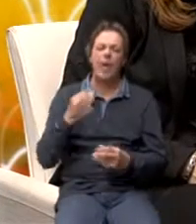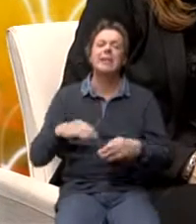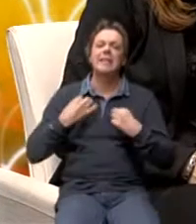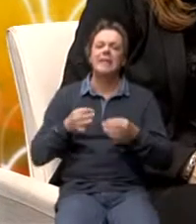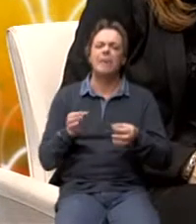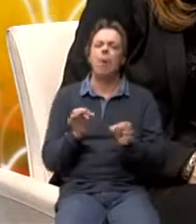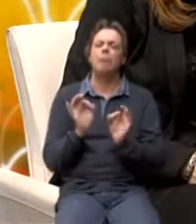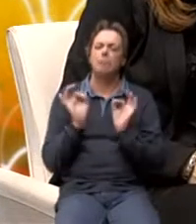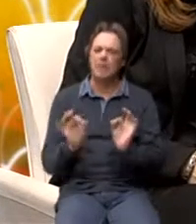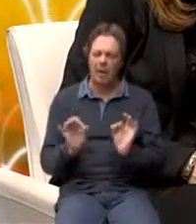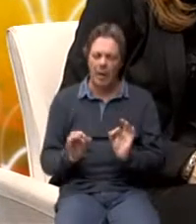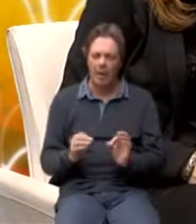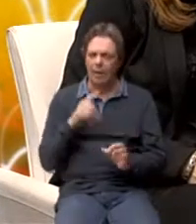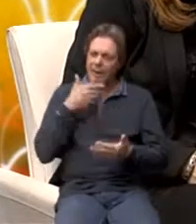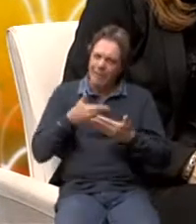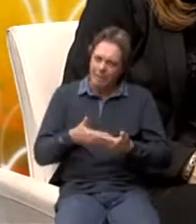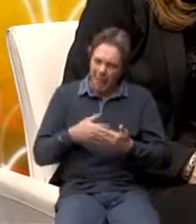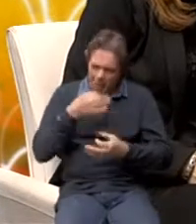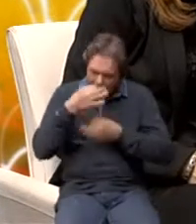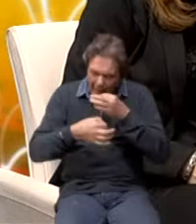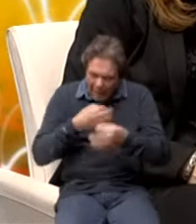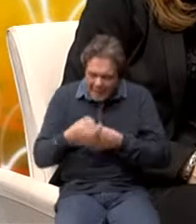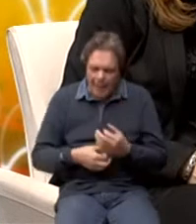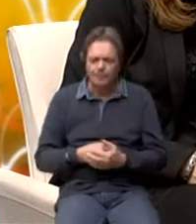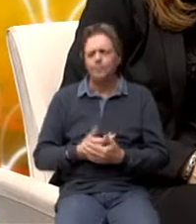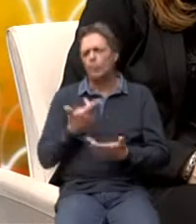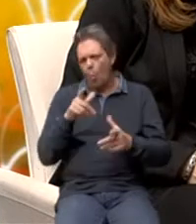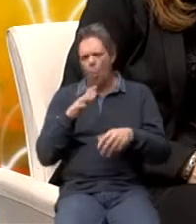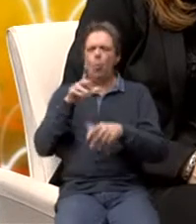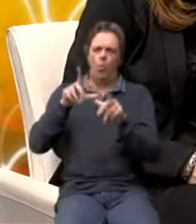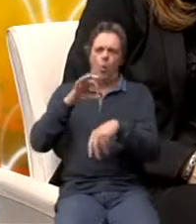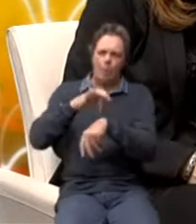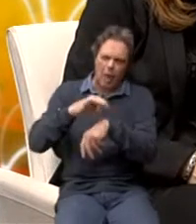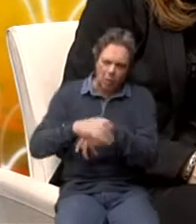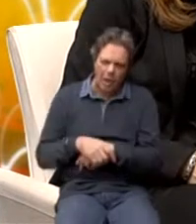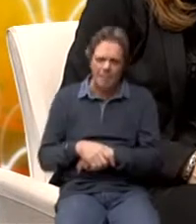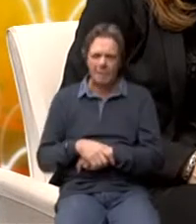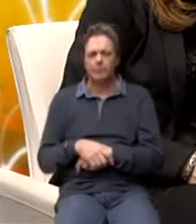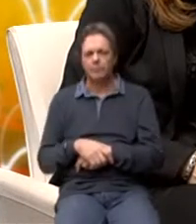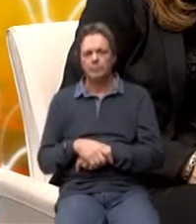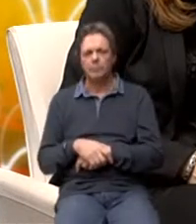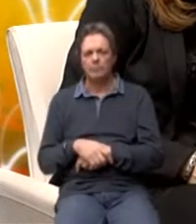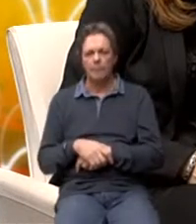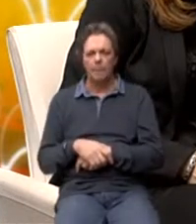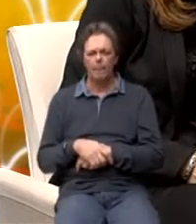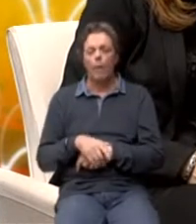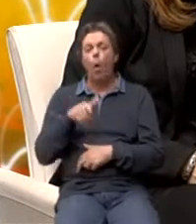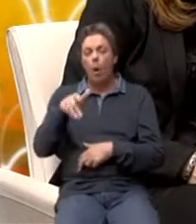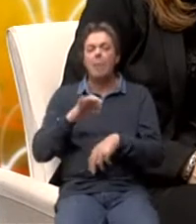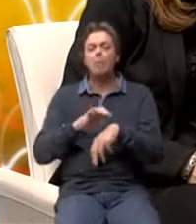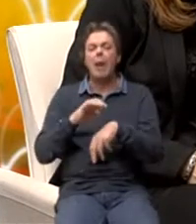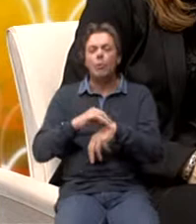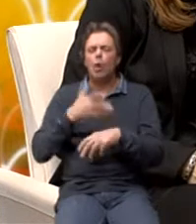na tržište i mora temeljem analiza u analitičkim ovlaštenim laboratorijama, odnosno laboratorijima koji imaju akreditirane